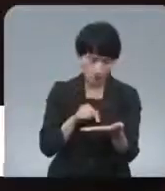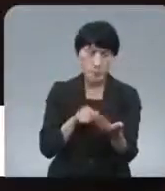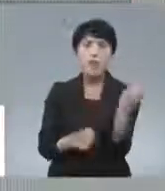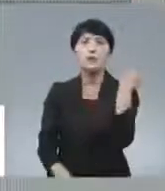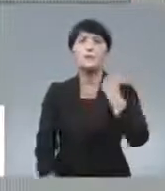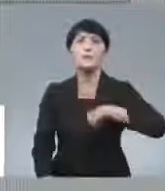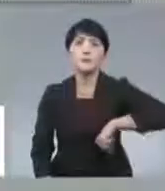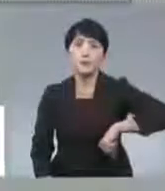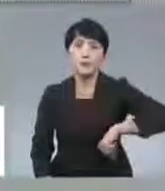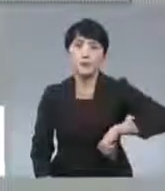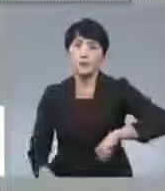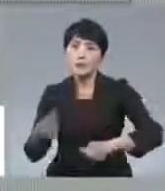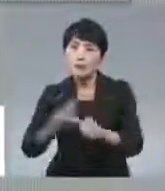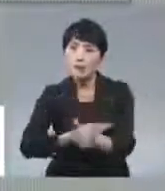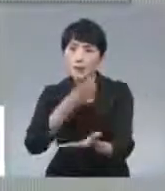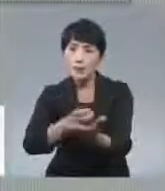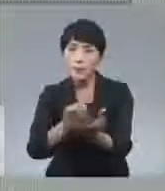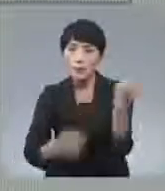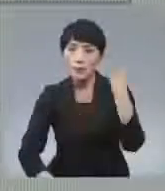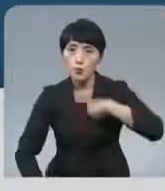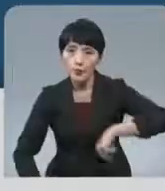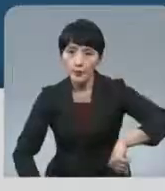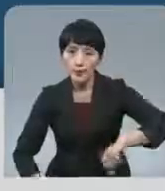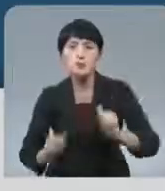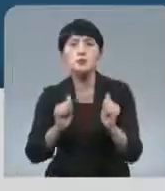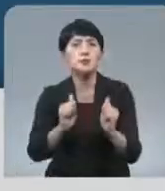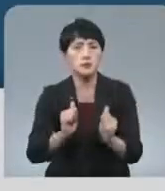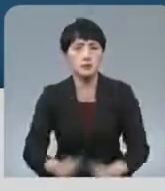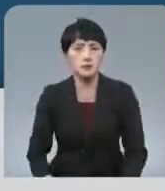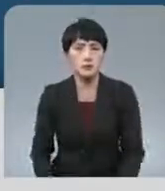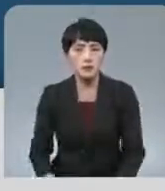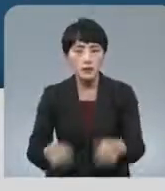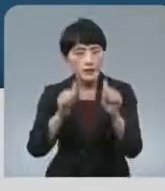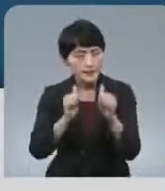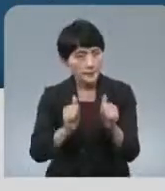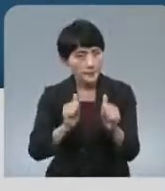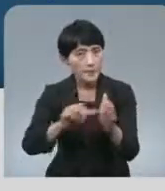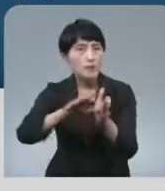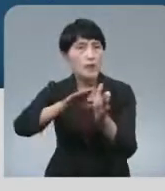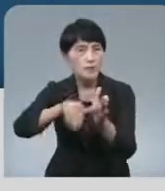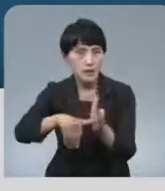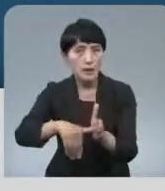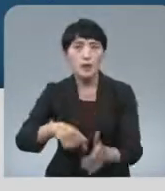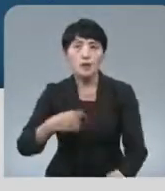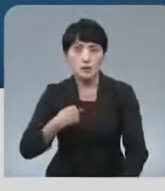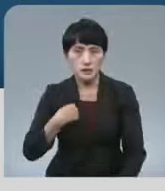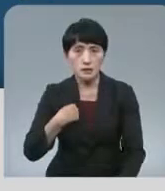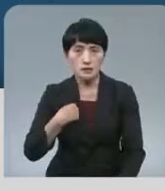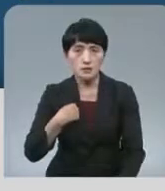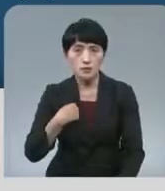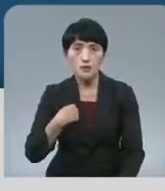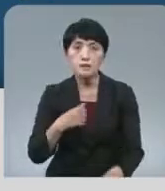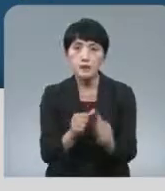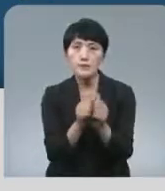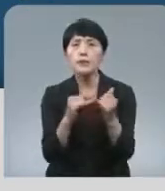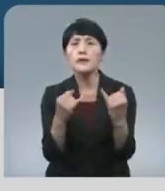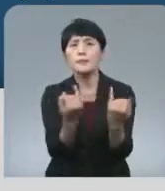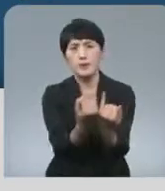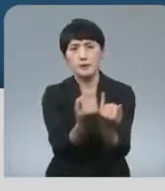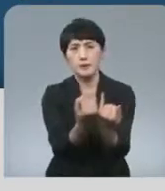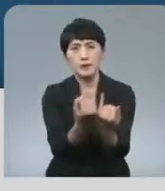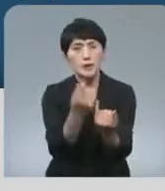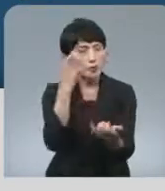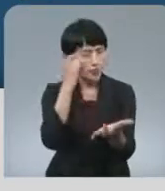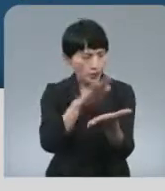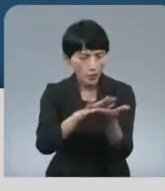兵役法为由被起诉。郑某在法院接受审理时表示，作为性少数群体，出于基督教精